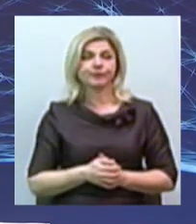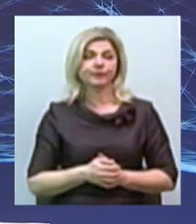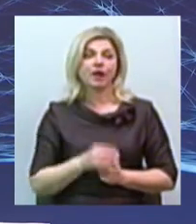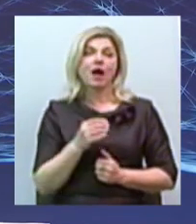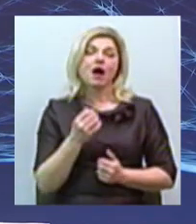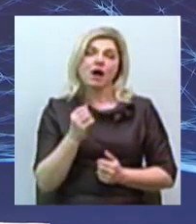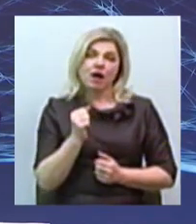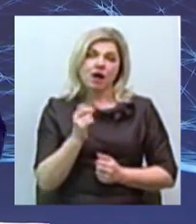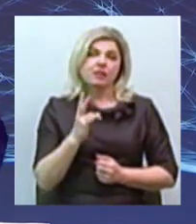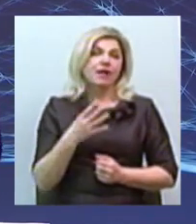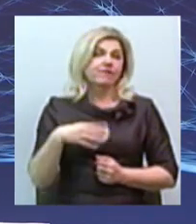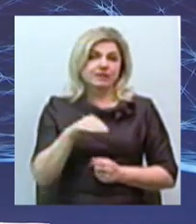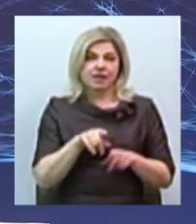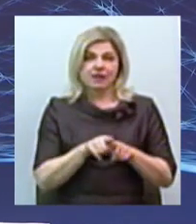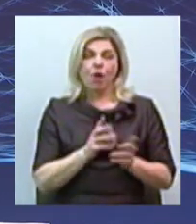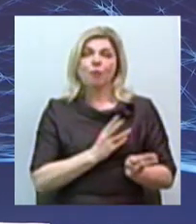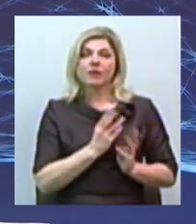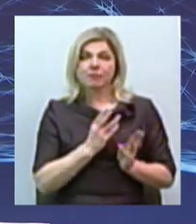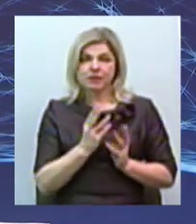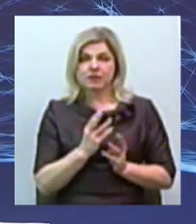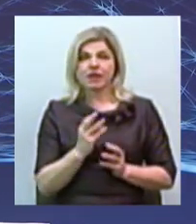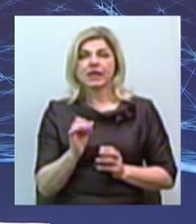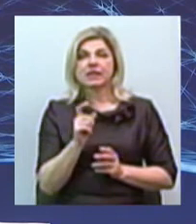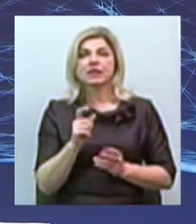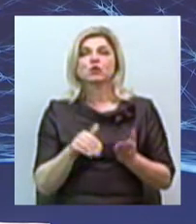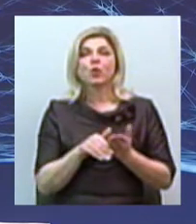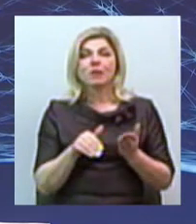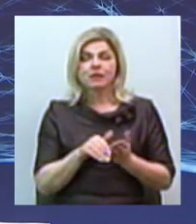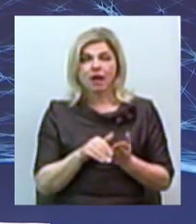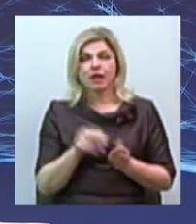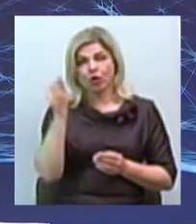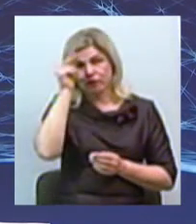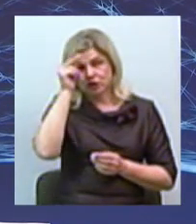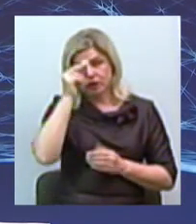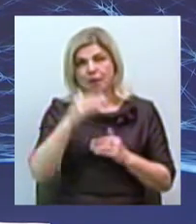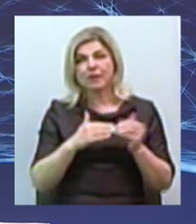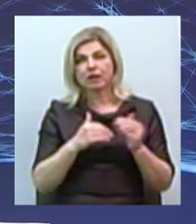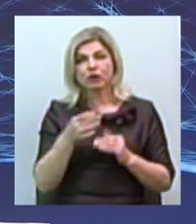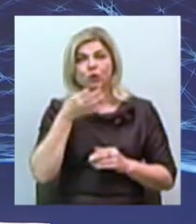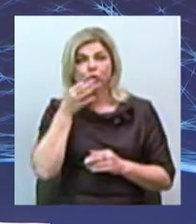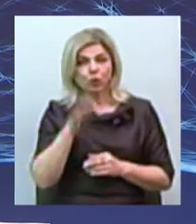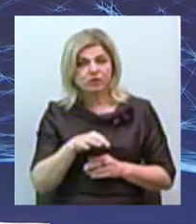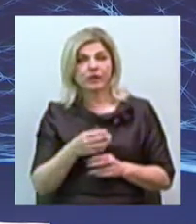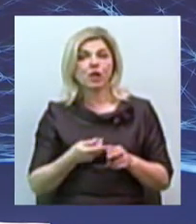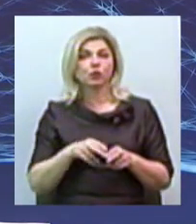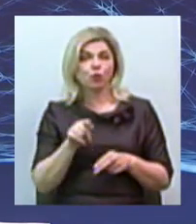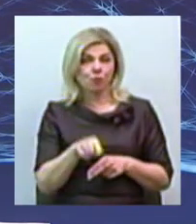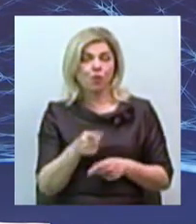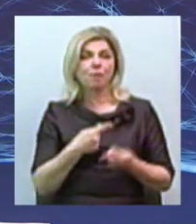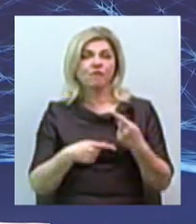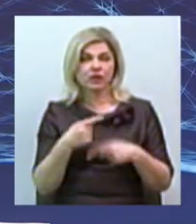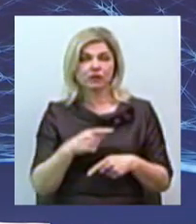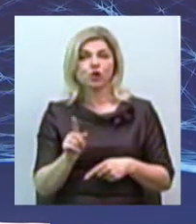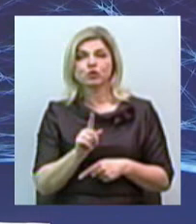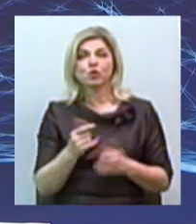так оптимістично, як пані Олена сказала, із інструментаріум саме вивчення практичного досвіду. Саме тому я повертаюся до того, що